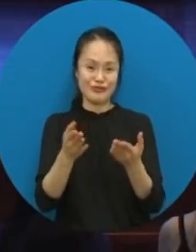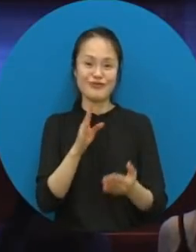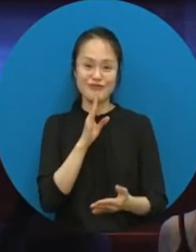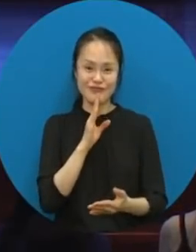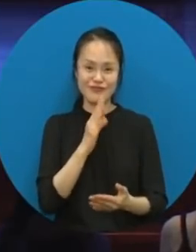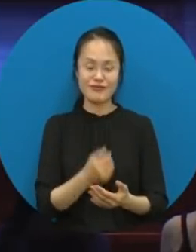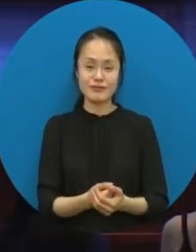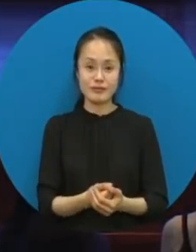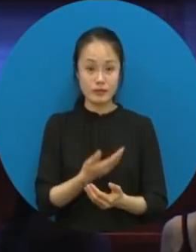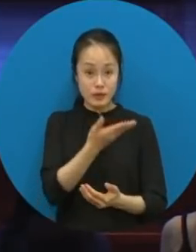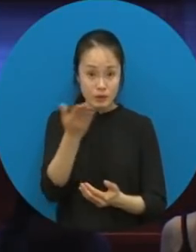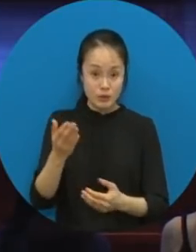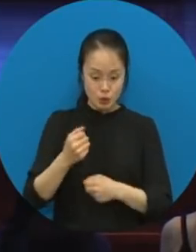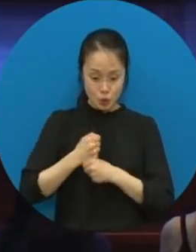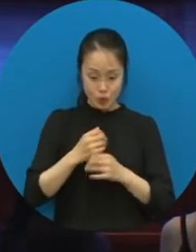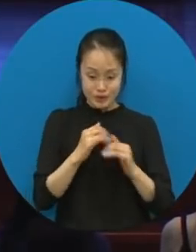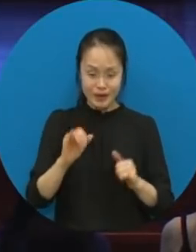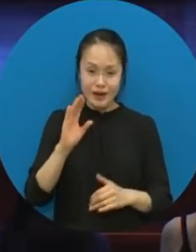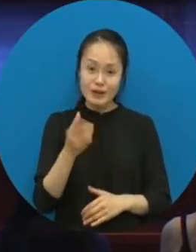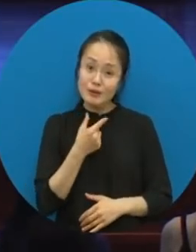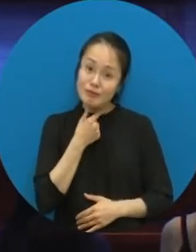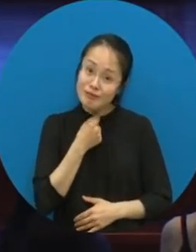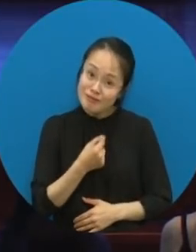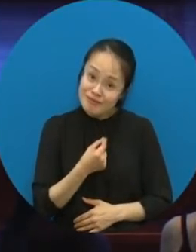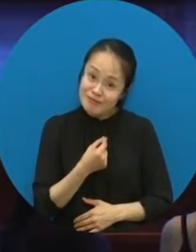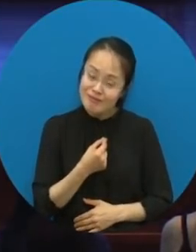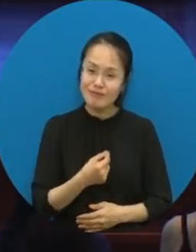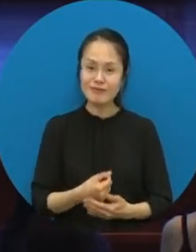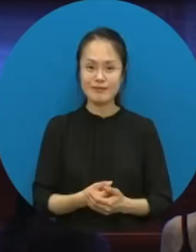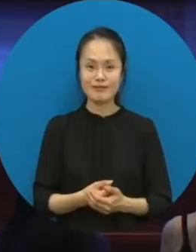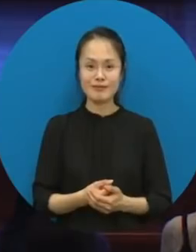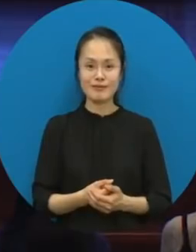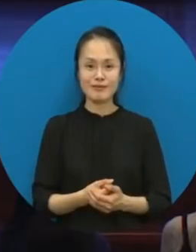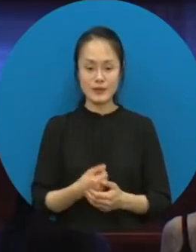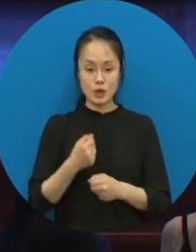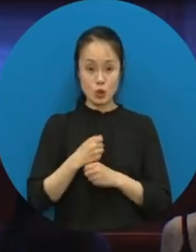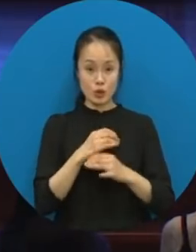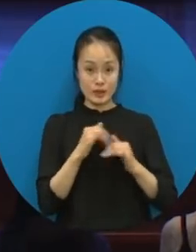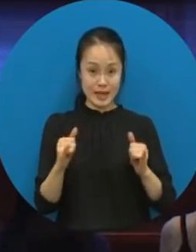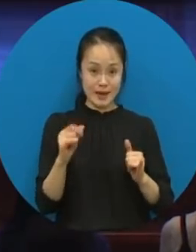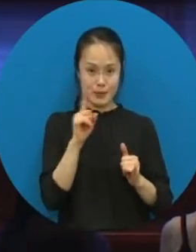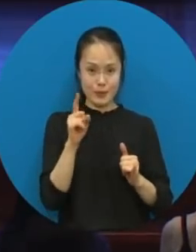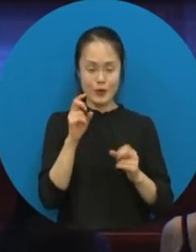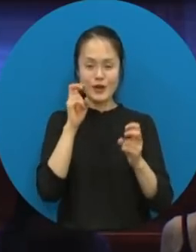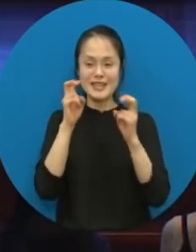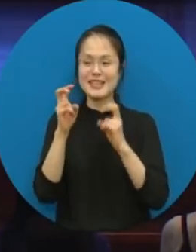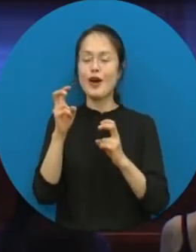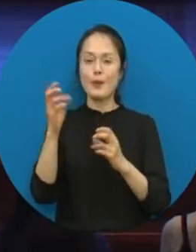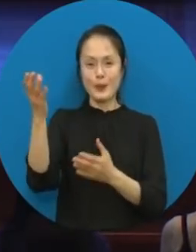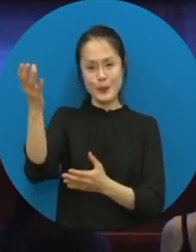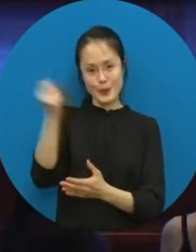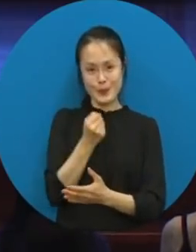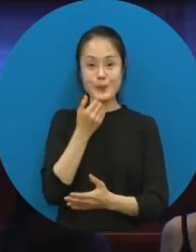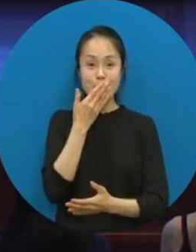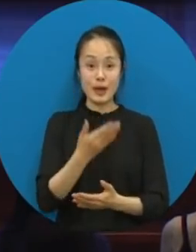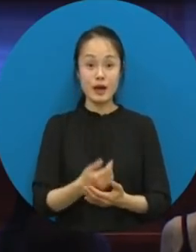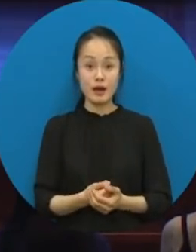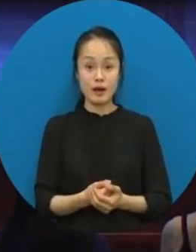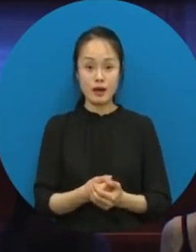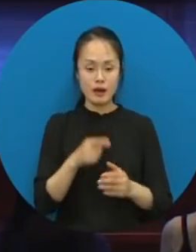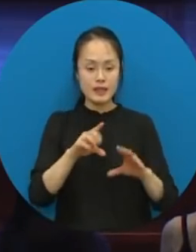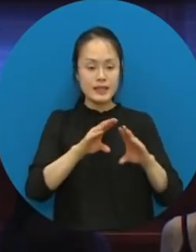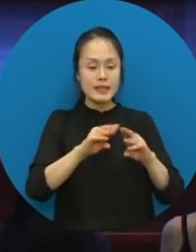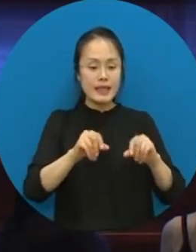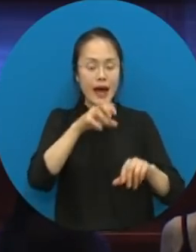용사가 되길 원하십니까? 왜냐하면 용사들은 기업을 얻습니다. 이 땅에서 하나님의 영광을